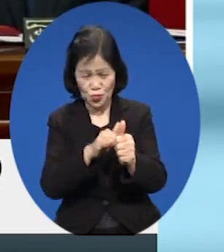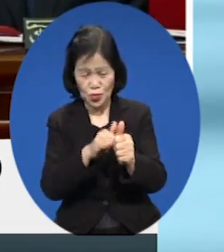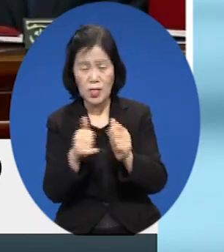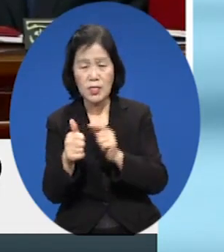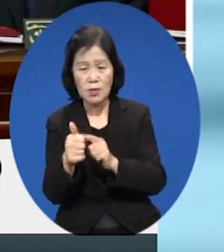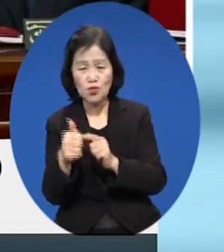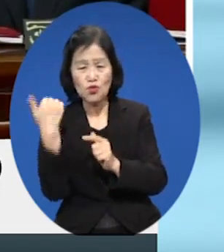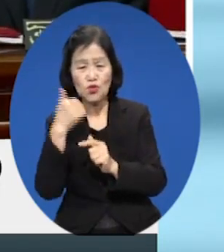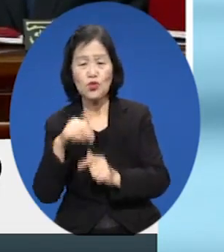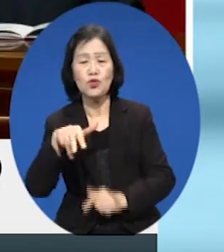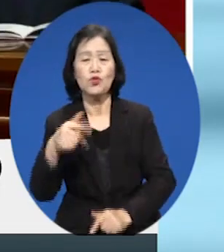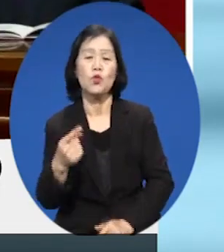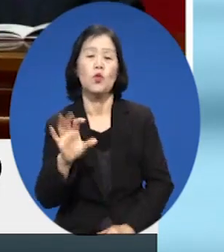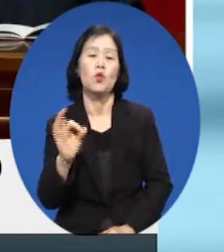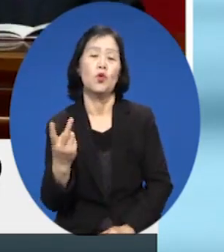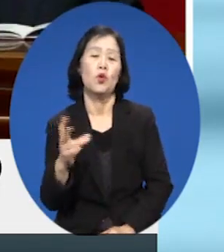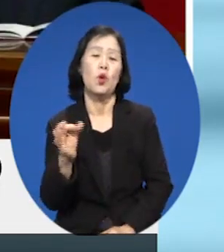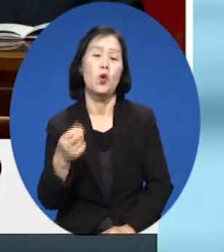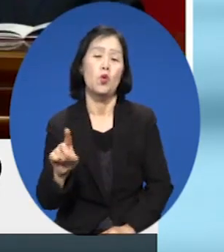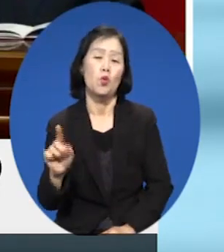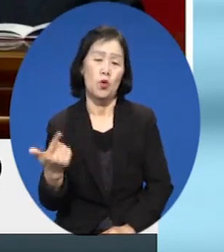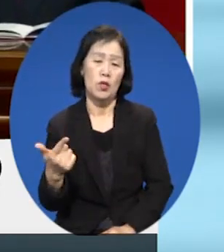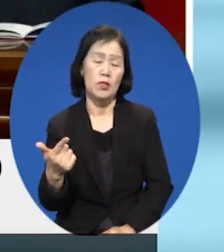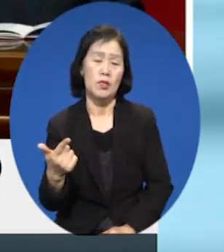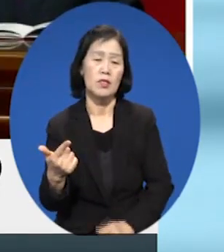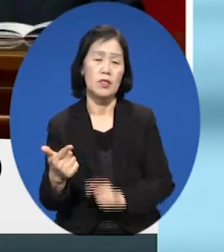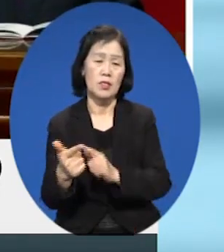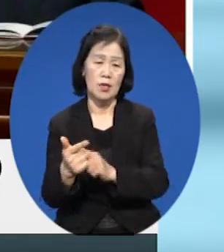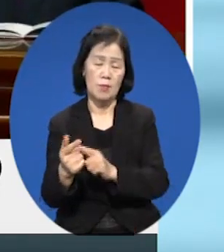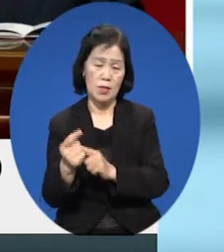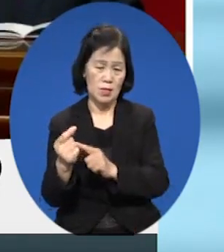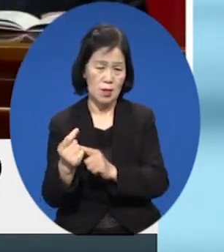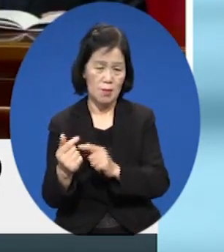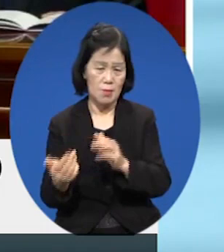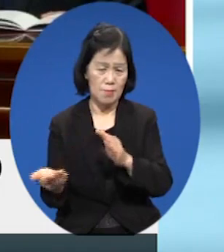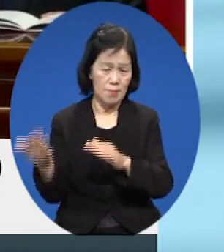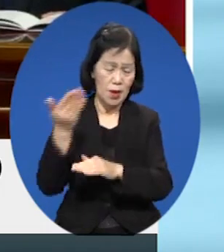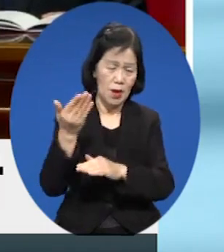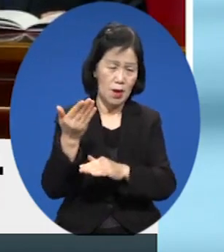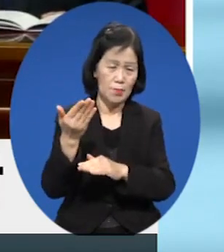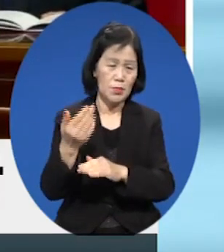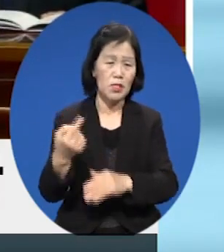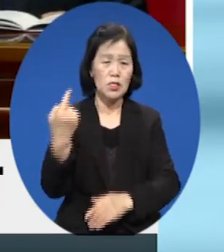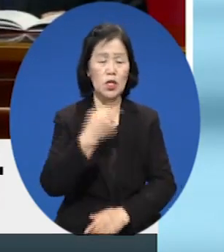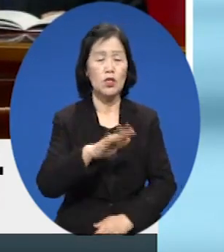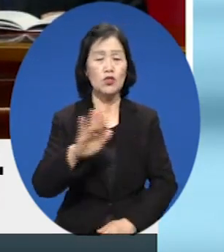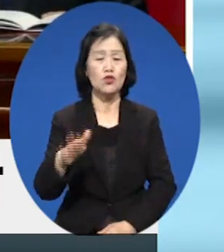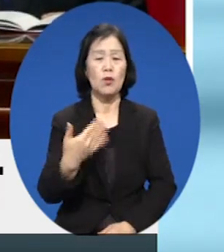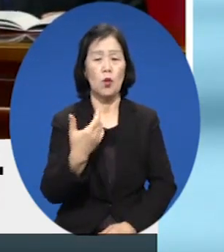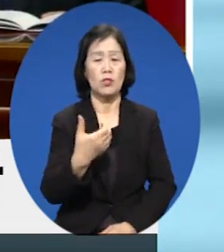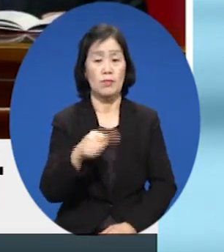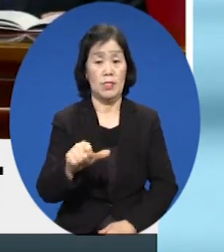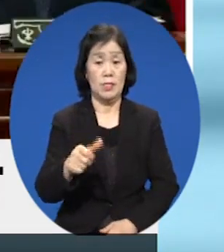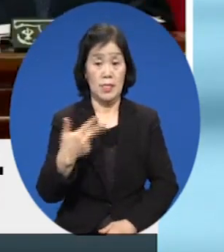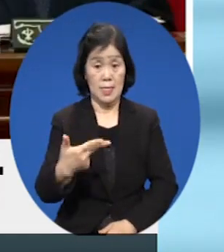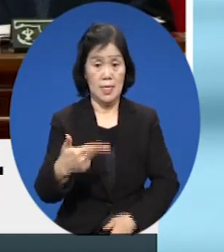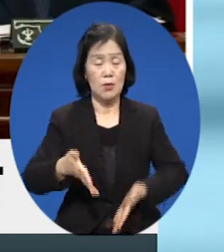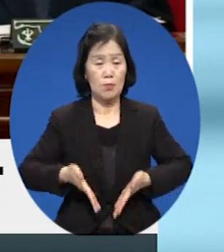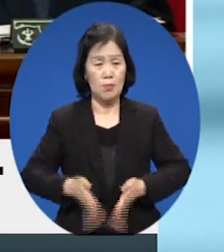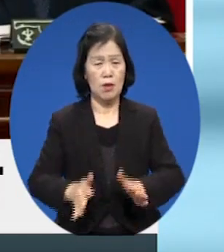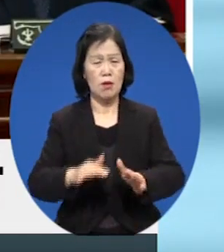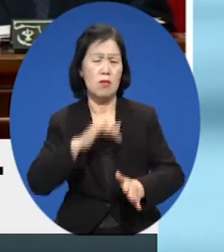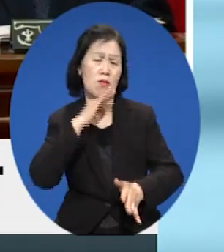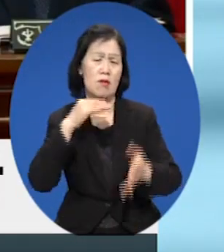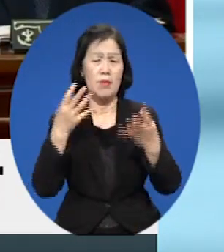조용원 부장이 어스 4 그래서 이번에 게 약진 안면이 이 사람은 1000배 57년생 이니까 나이가 그렇게